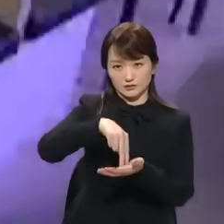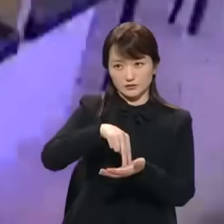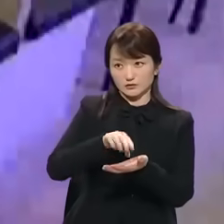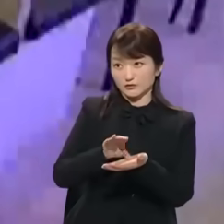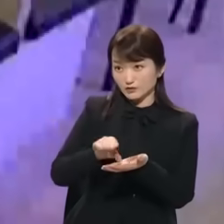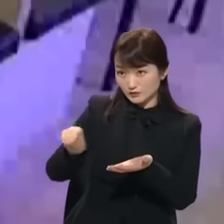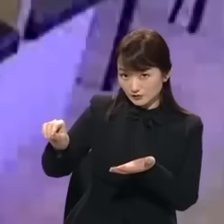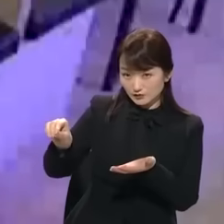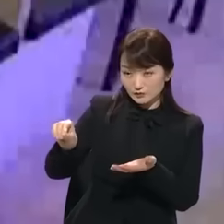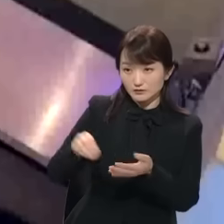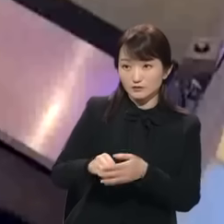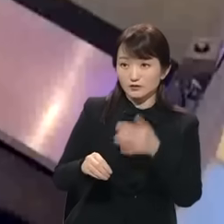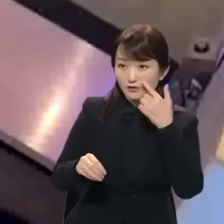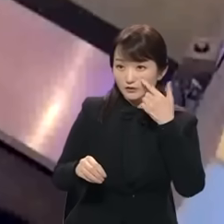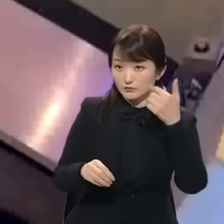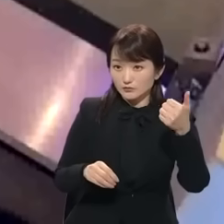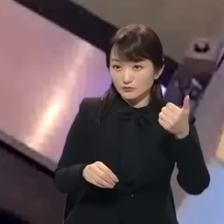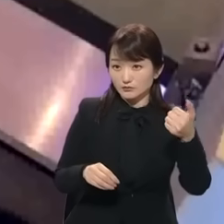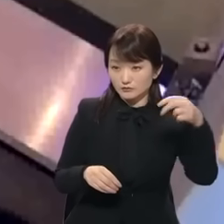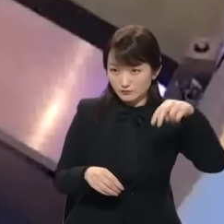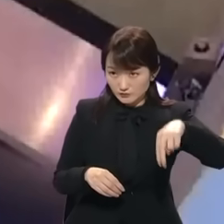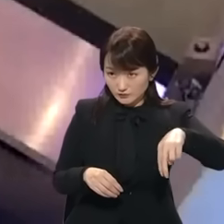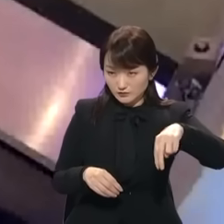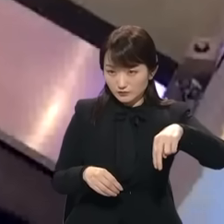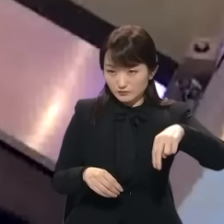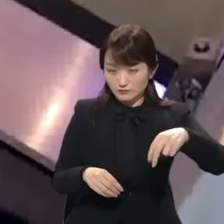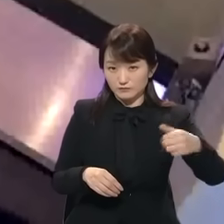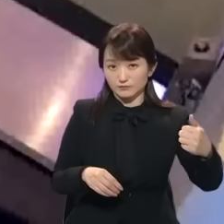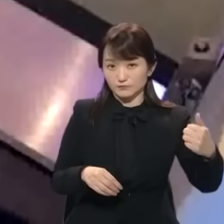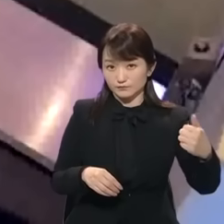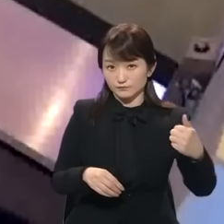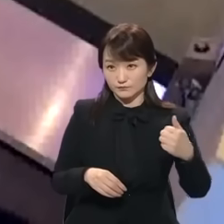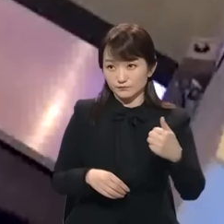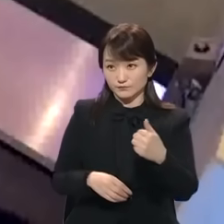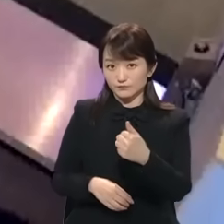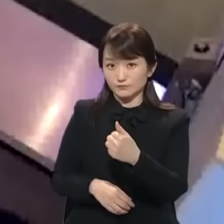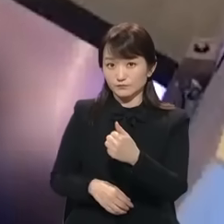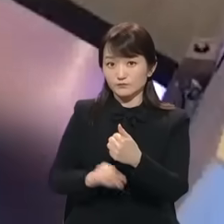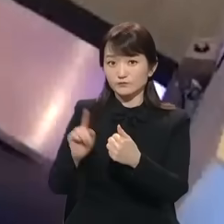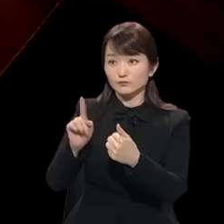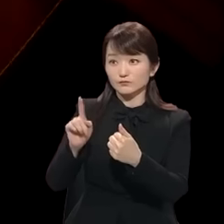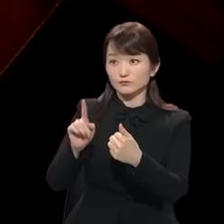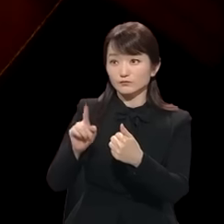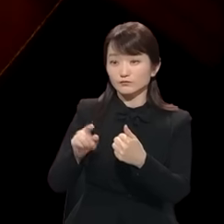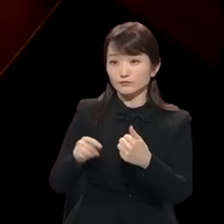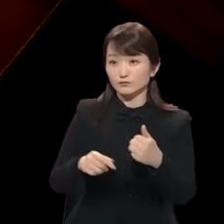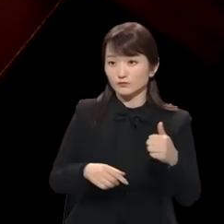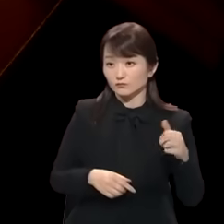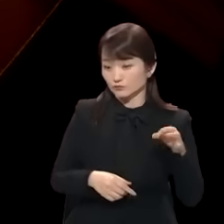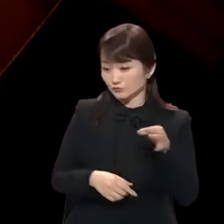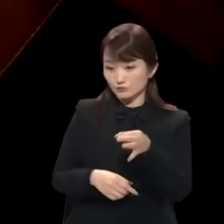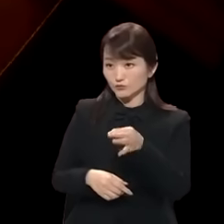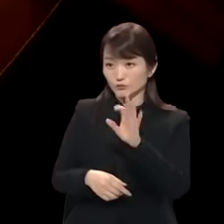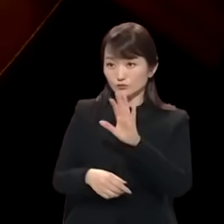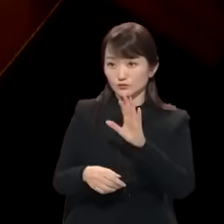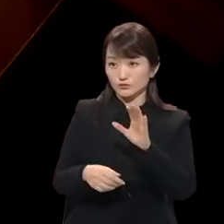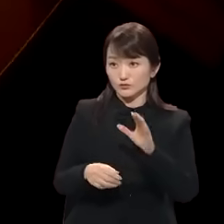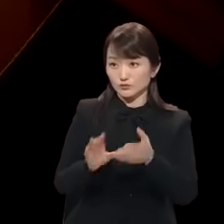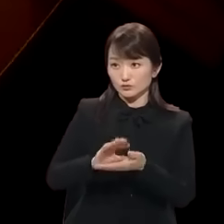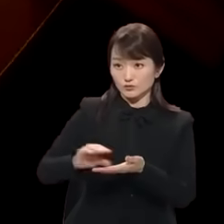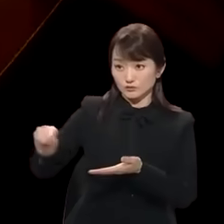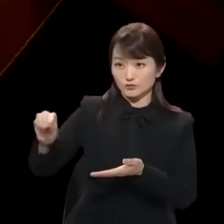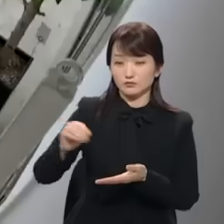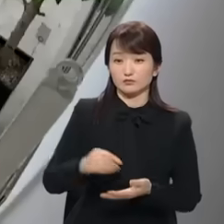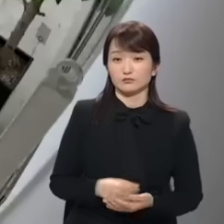잠시 후에 아버지도 자리에서 벌떡 일어나죠 자 뭐 할까요 계산대를 그냥 지나쳐서 고고합니다